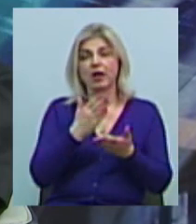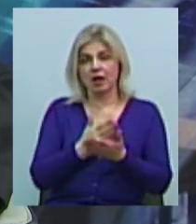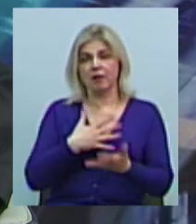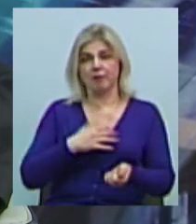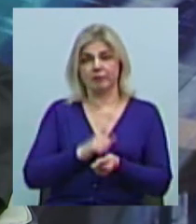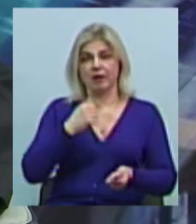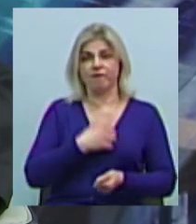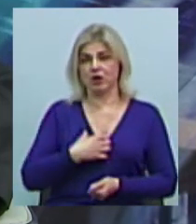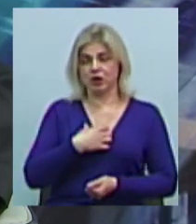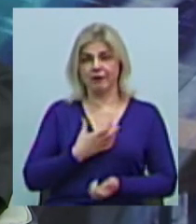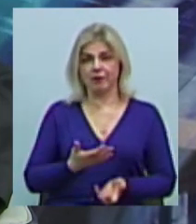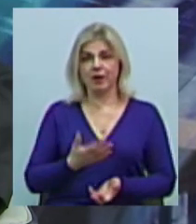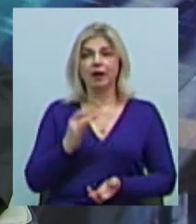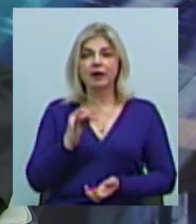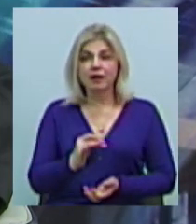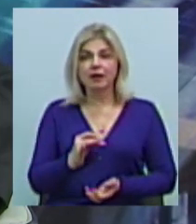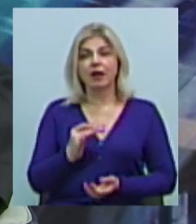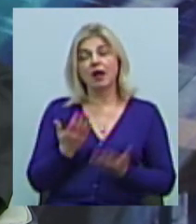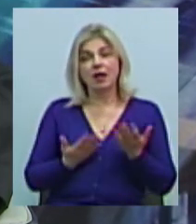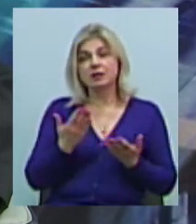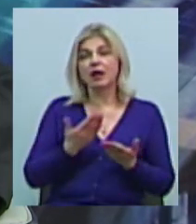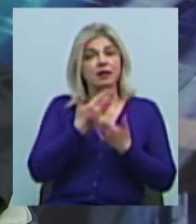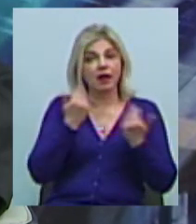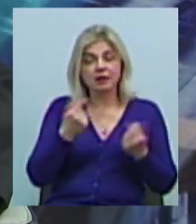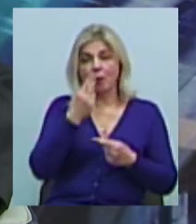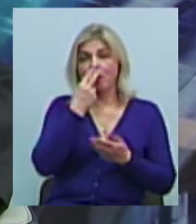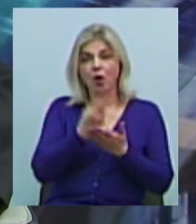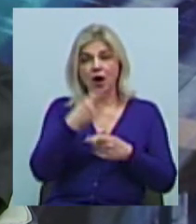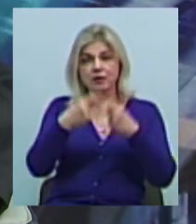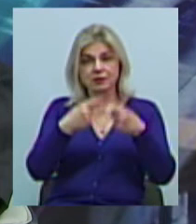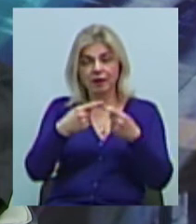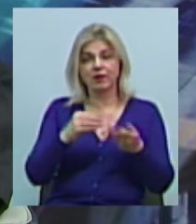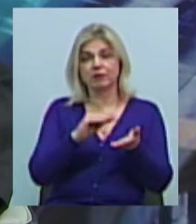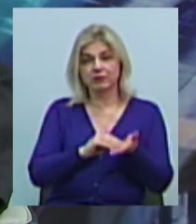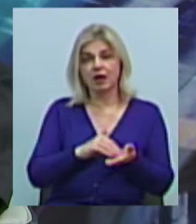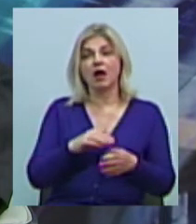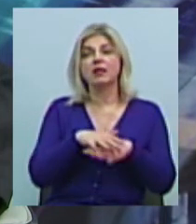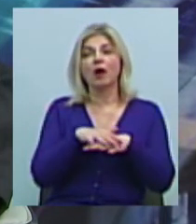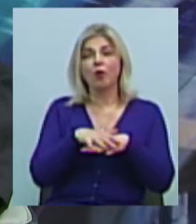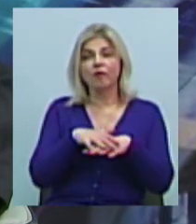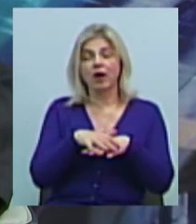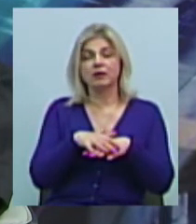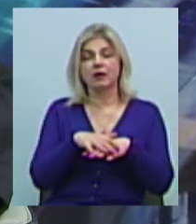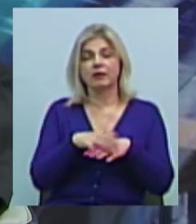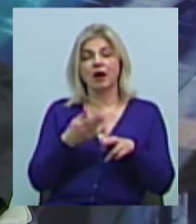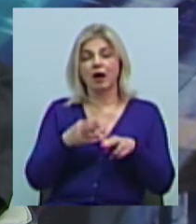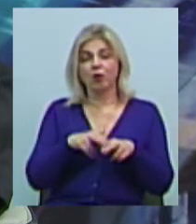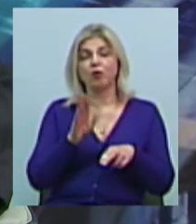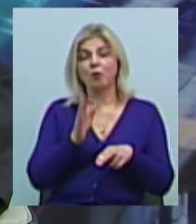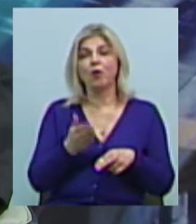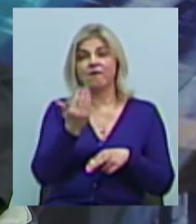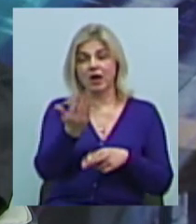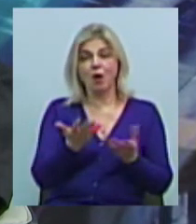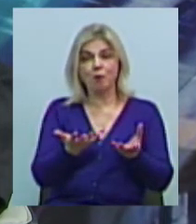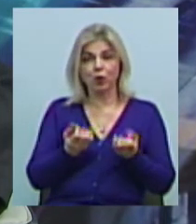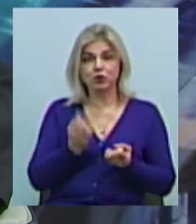принципово важливим, і в разі її ненадання цих показів, нарахування, які будуть ви отримуєте в